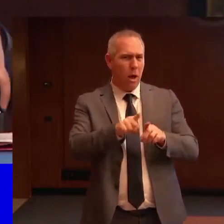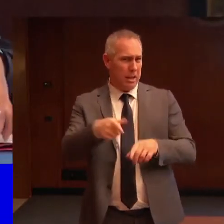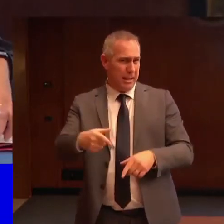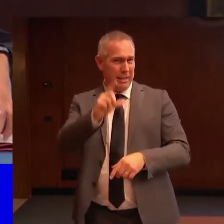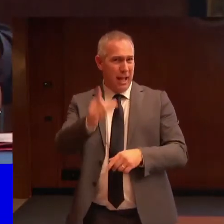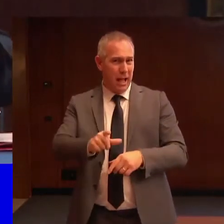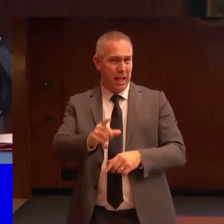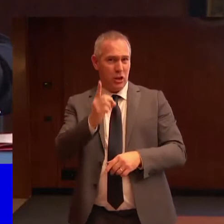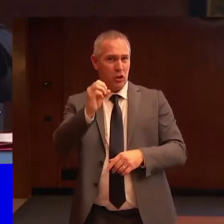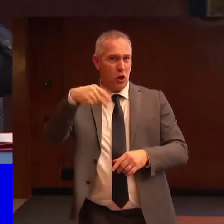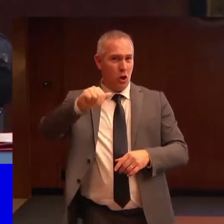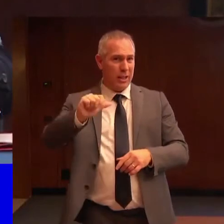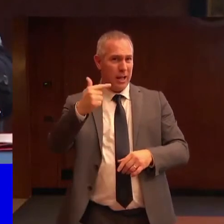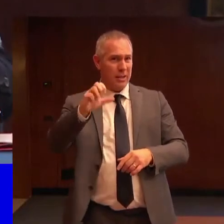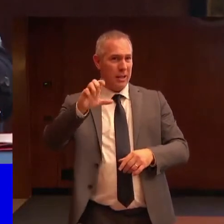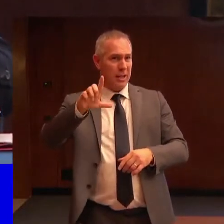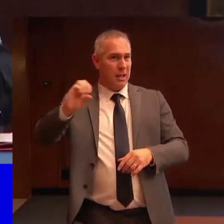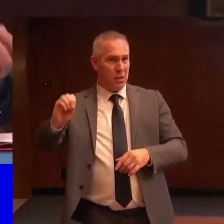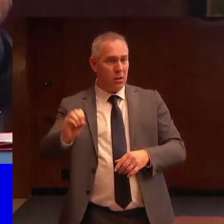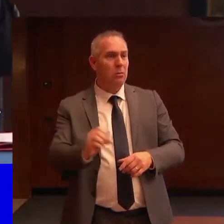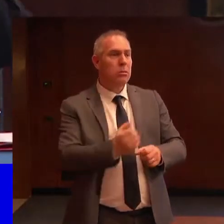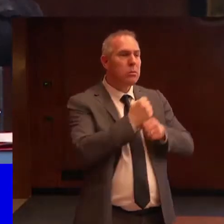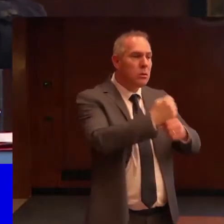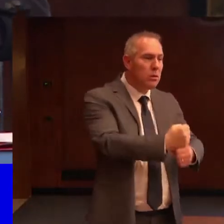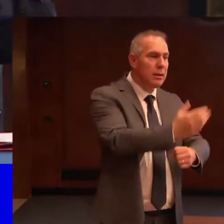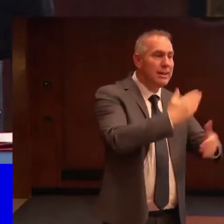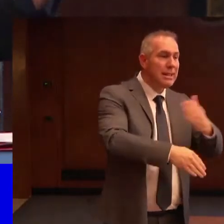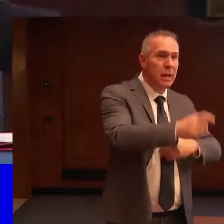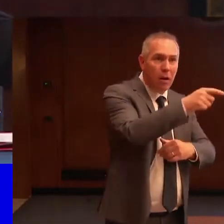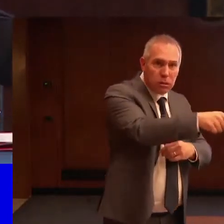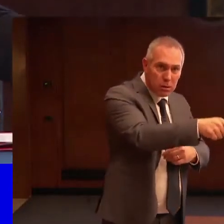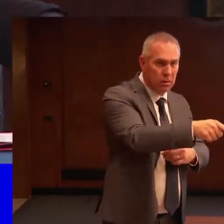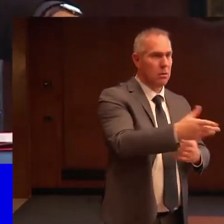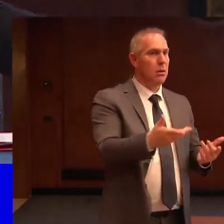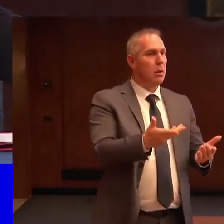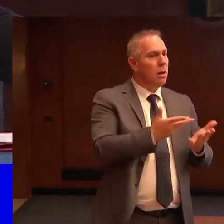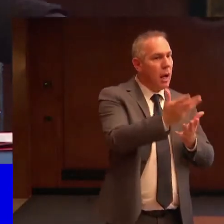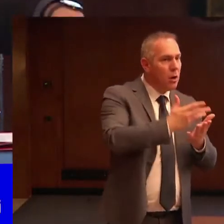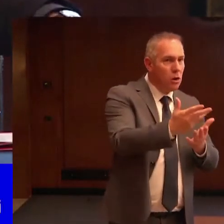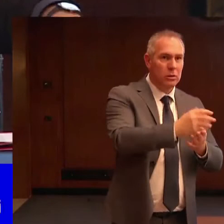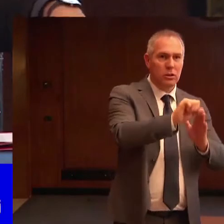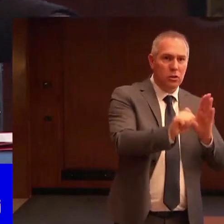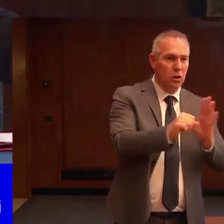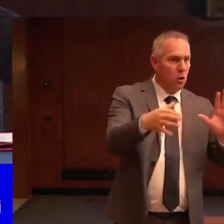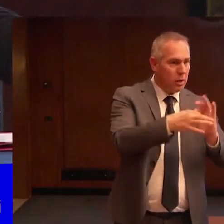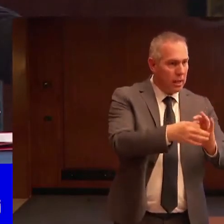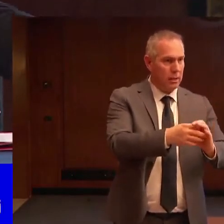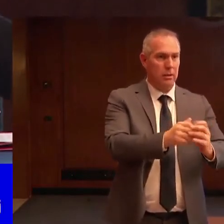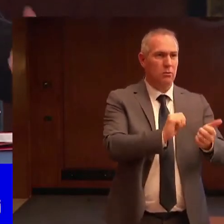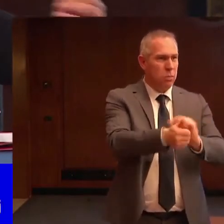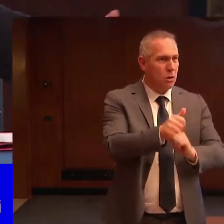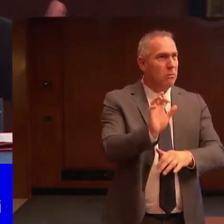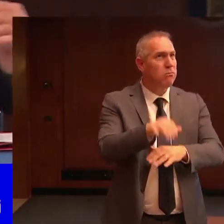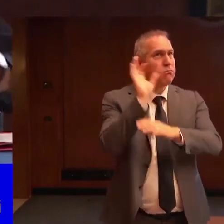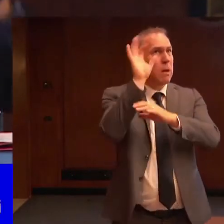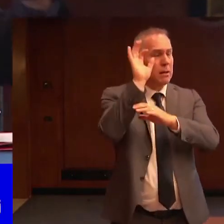facendo interpretare i disabili a disabili e raccontando una storia legata allo sport, in particolare al basket,